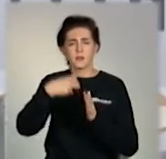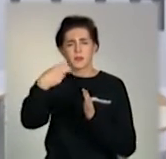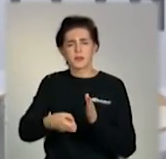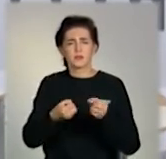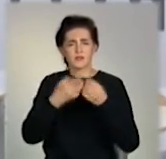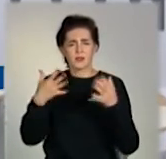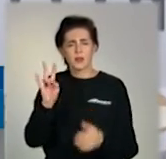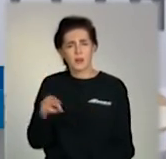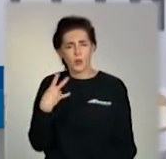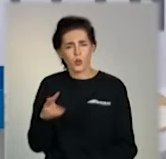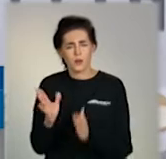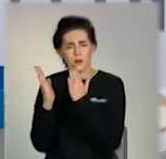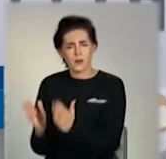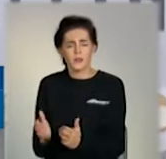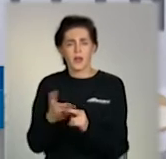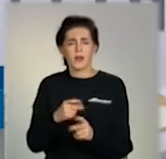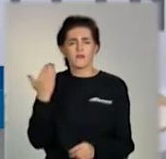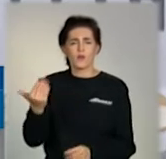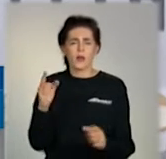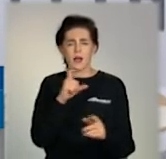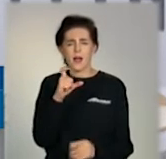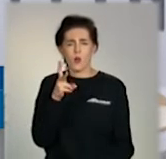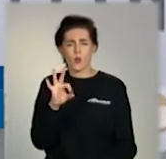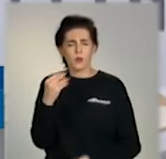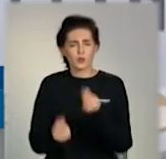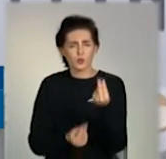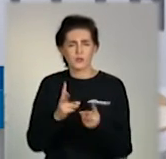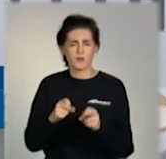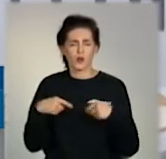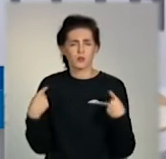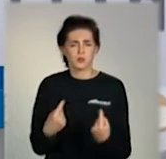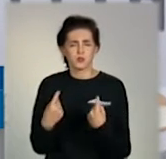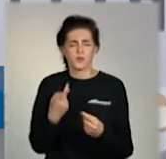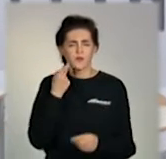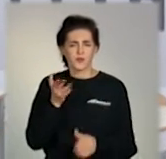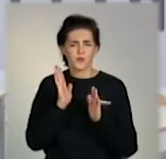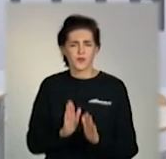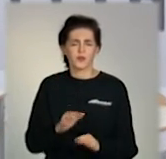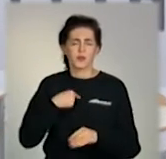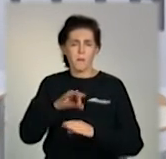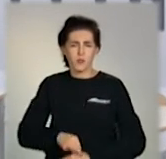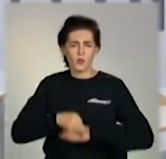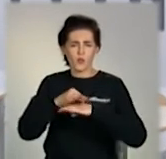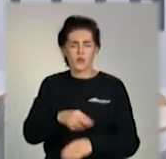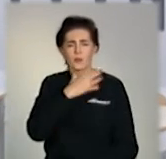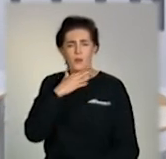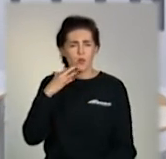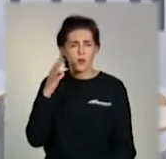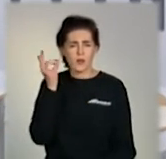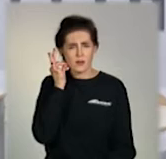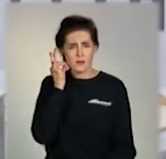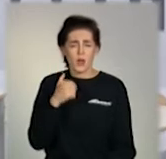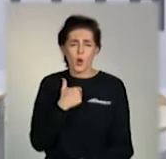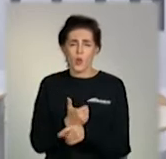Ніколаю, це і екоігрушка, це вже традиційні конкурси, які «Зелений Росток» проводить вже багато років. І дуже